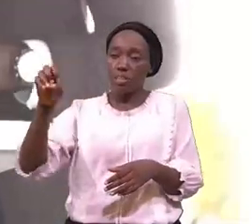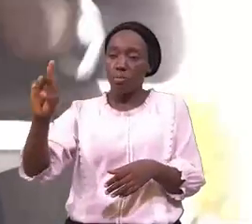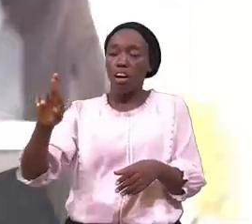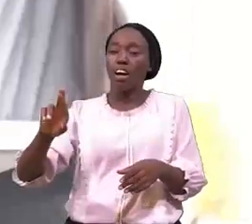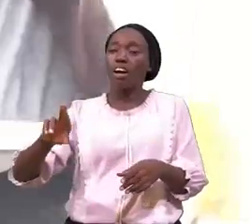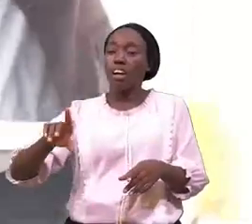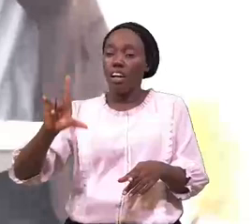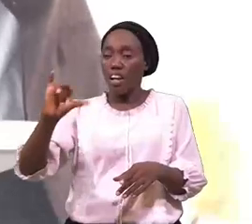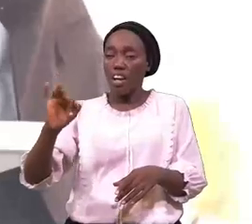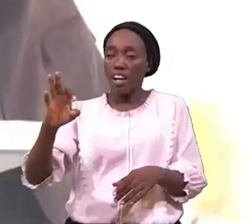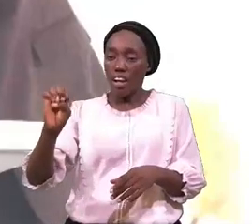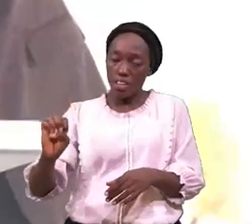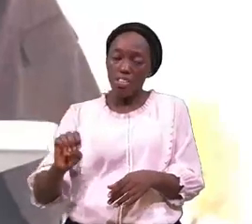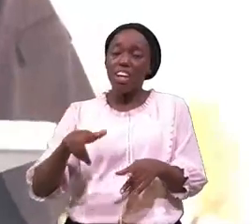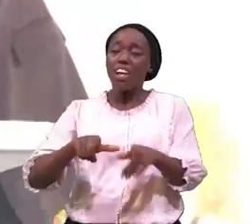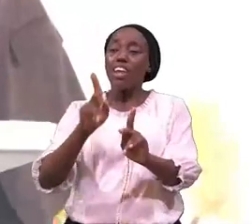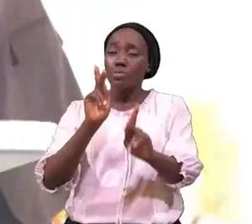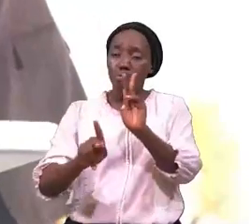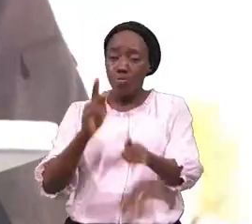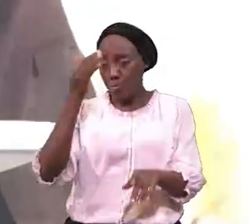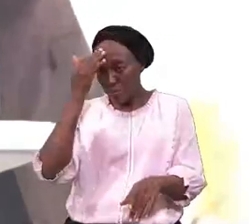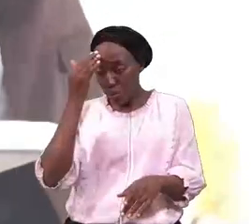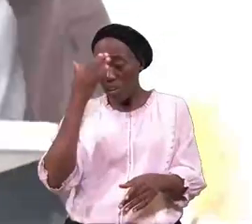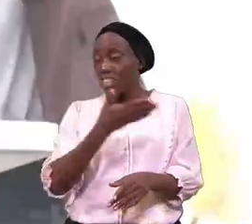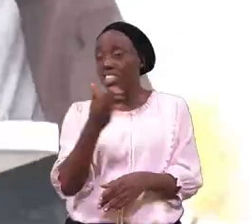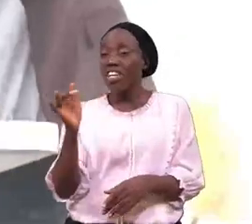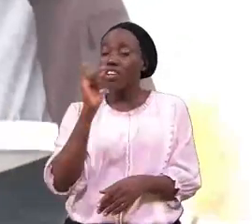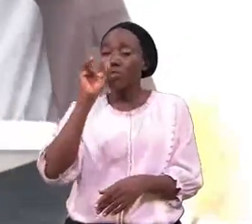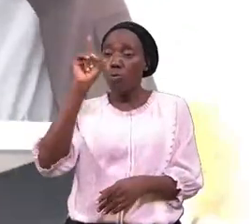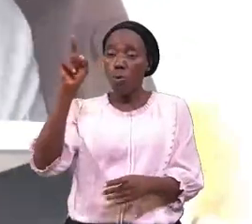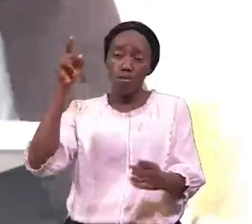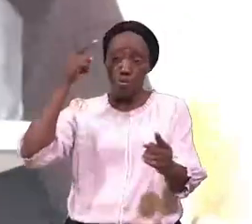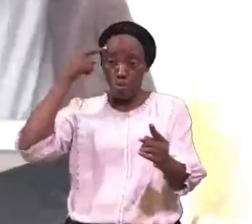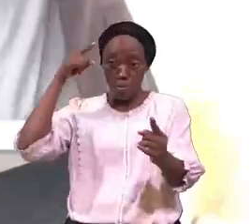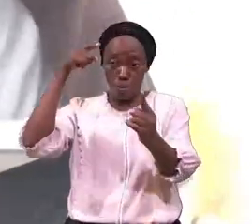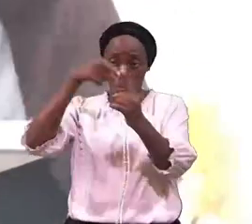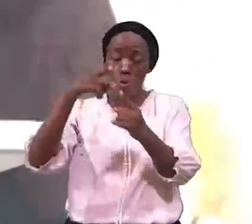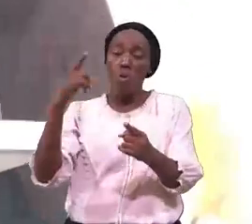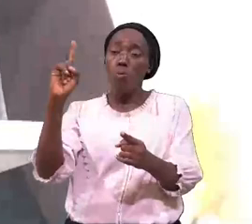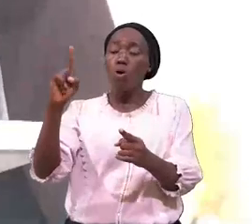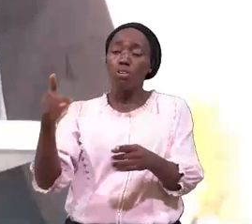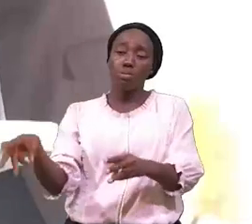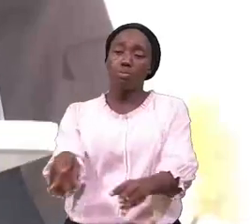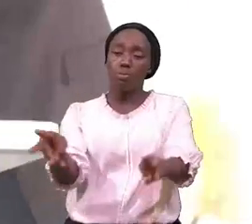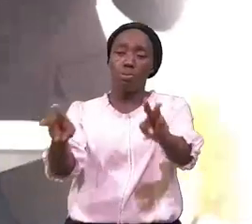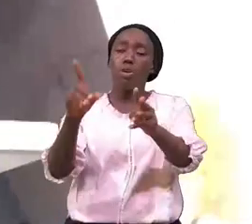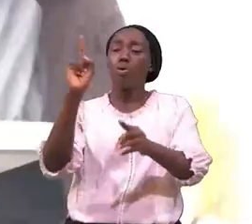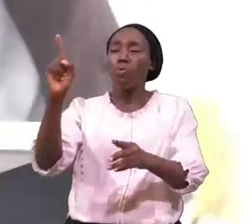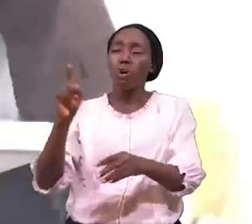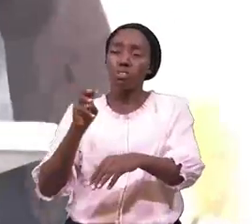gens sachent qu'il y a un but. Qu'il y a un chemin. Qu'il y a une